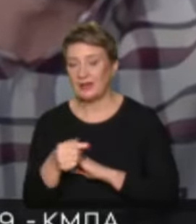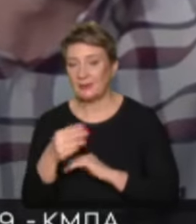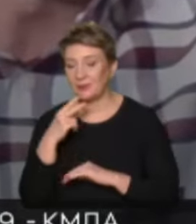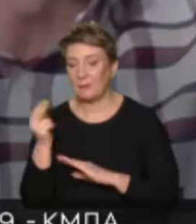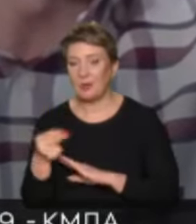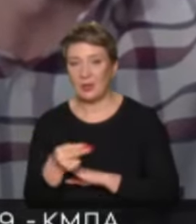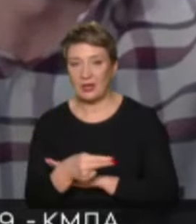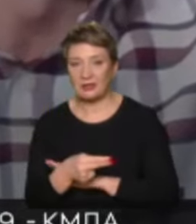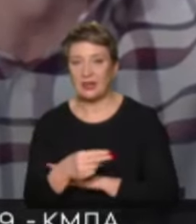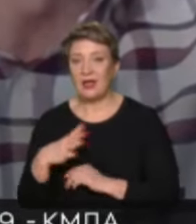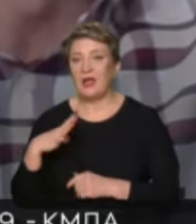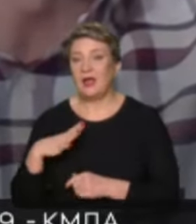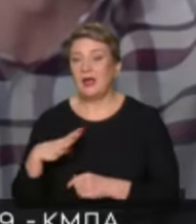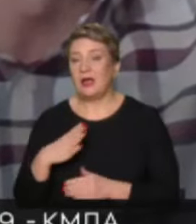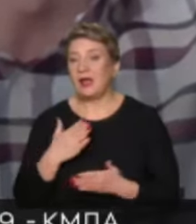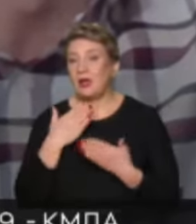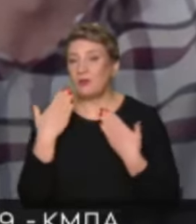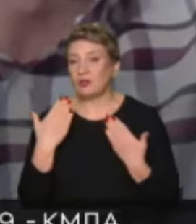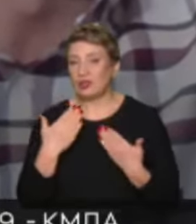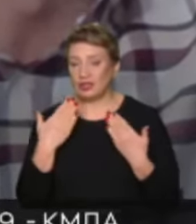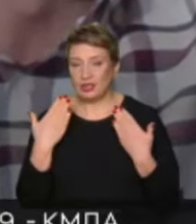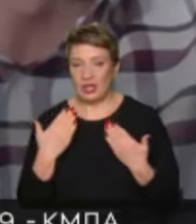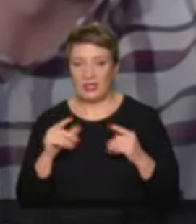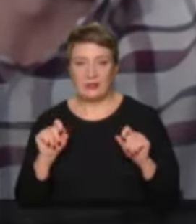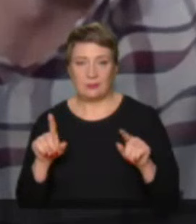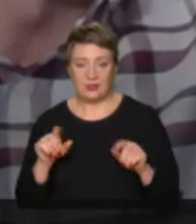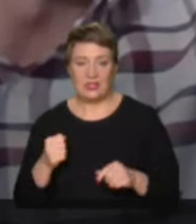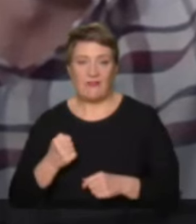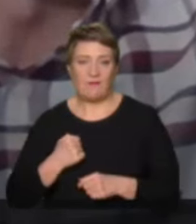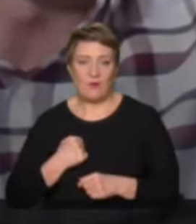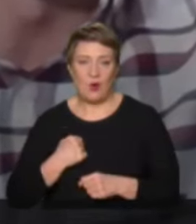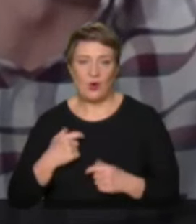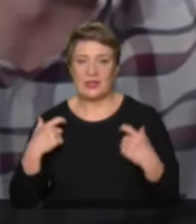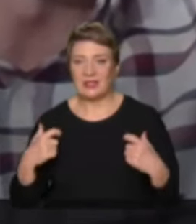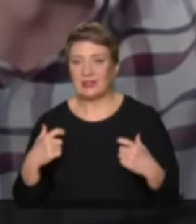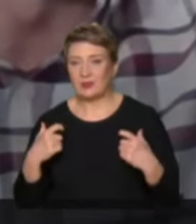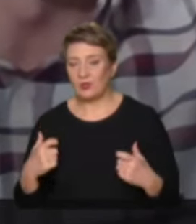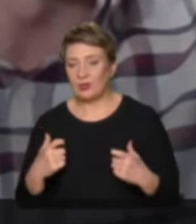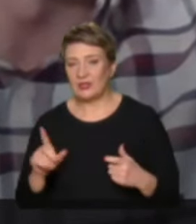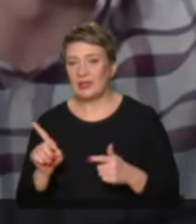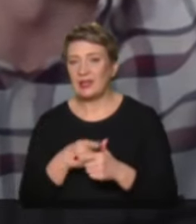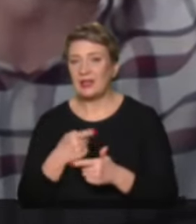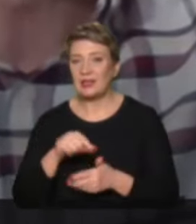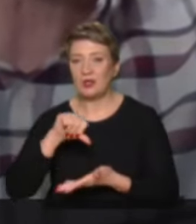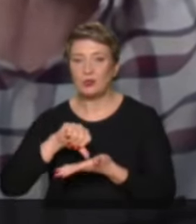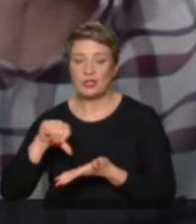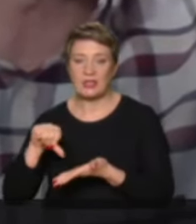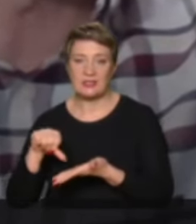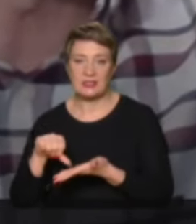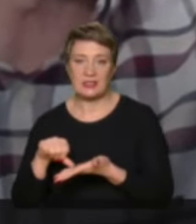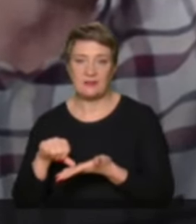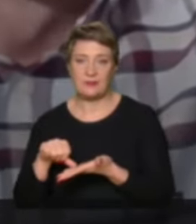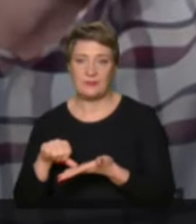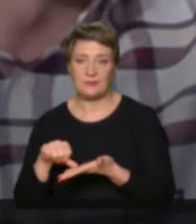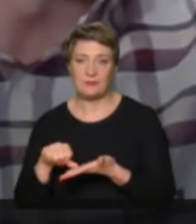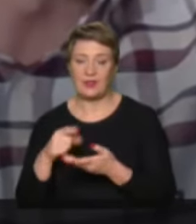Авдіївки, а почитати їх профільні пабліки, особливо воєнкорів або якихось там безпосередньо учасників цих